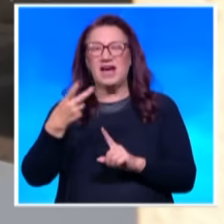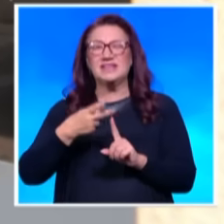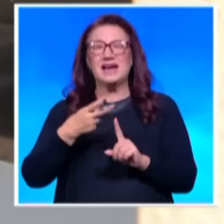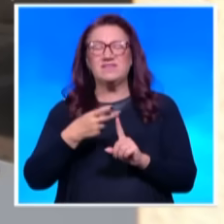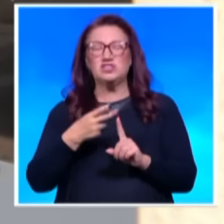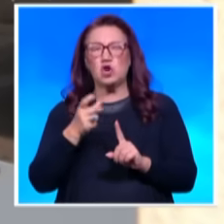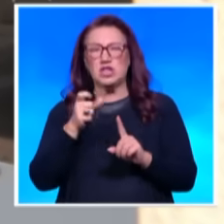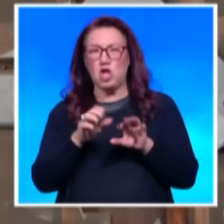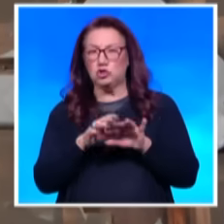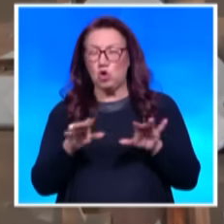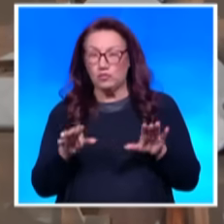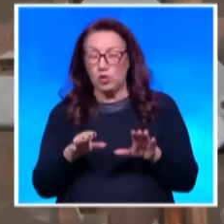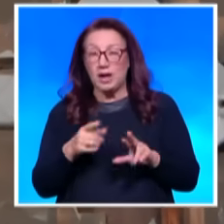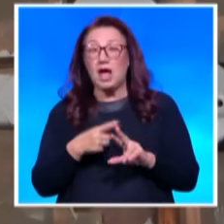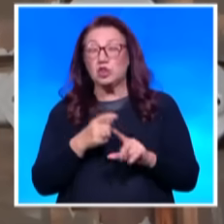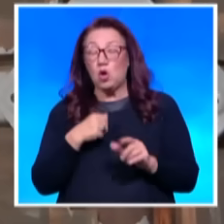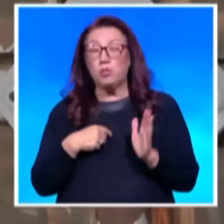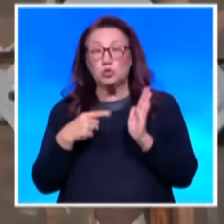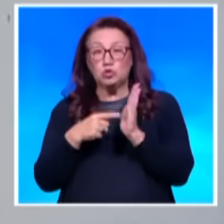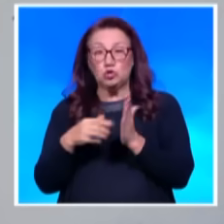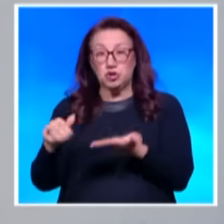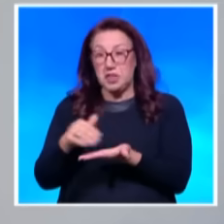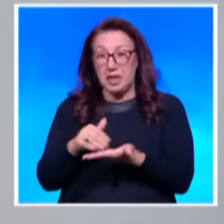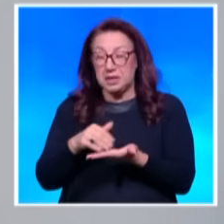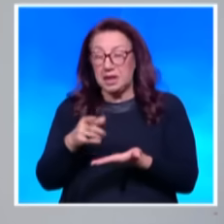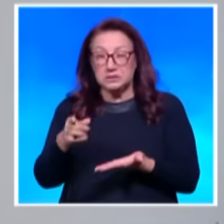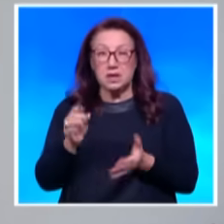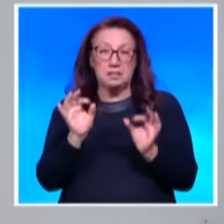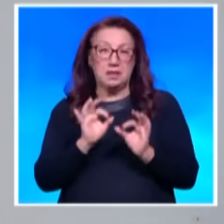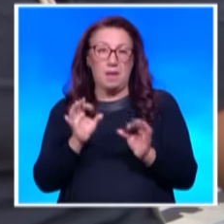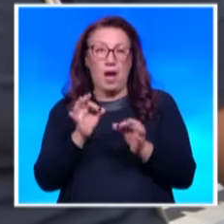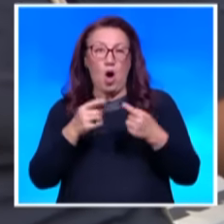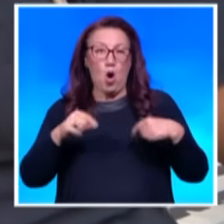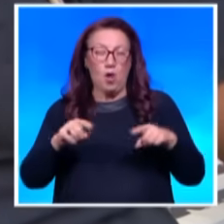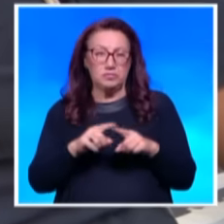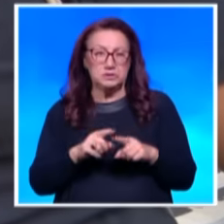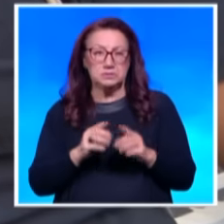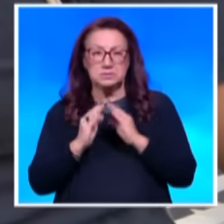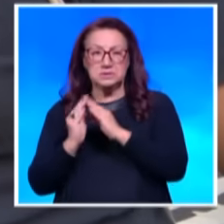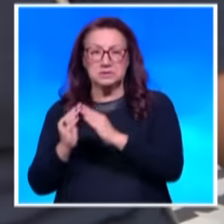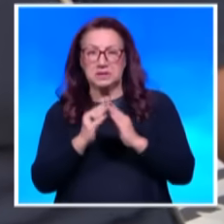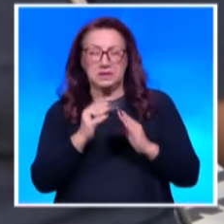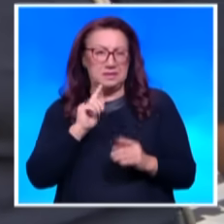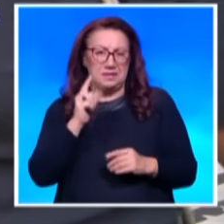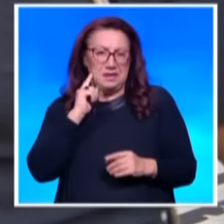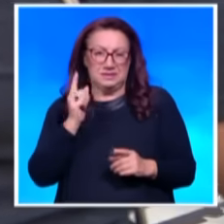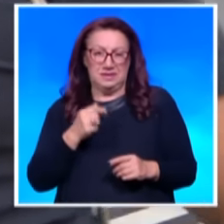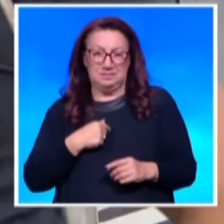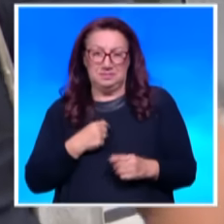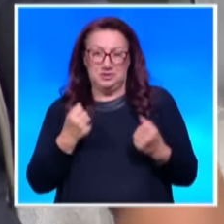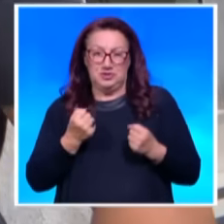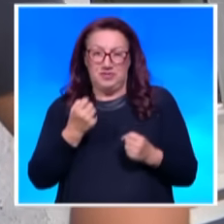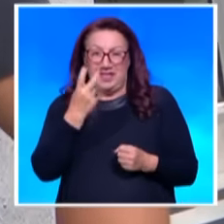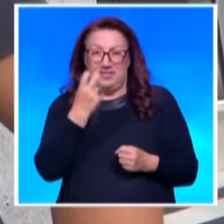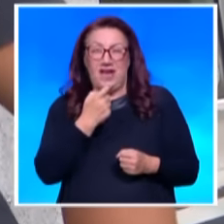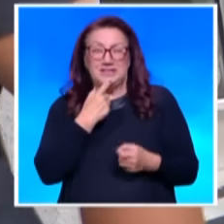София обаче няма офис и съседите не знаят за такава фирма. 20 години, за първ път чувам, че има